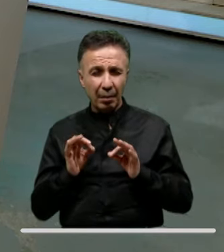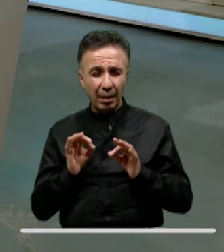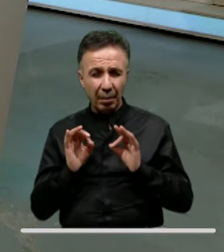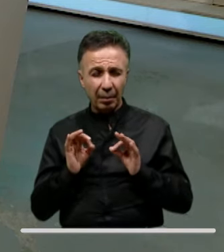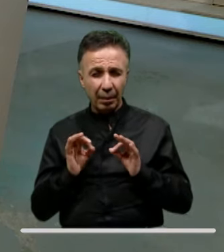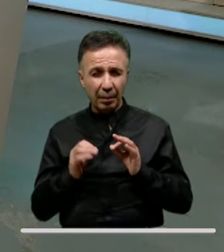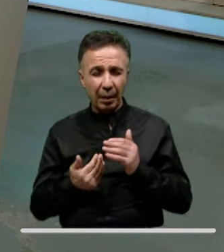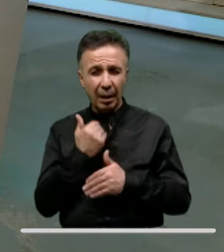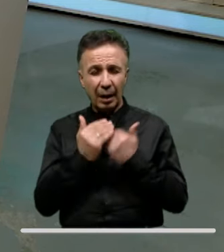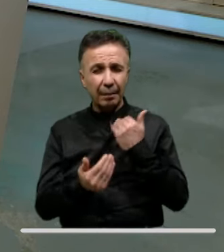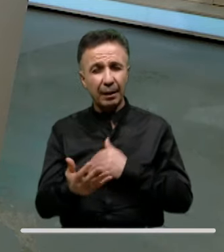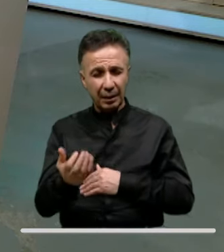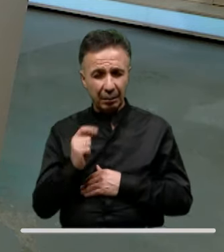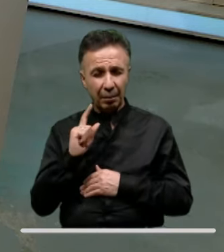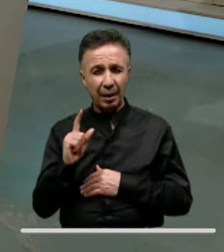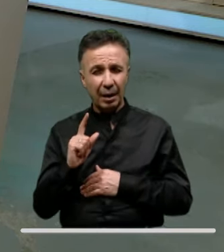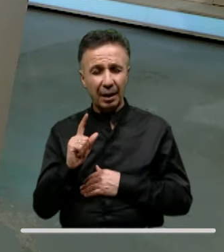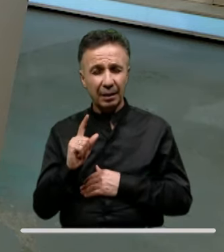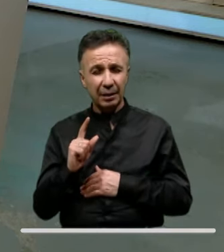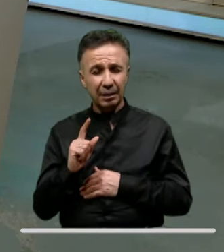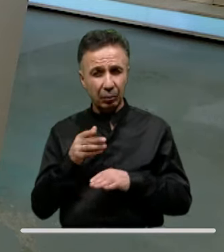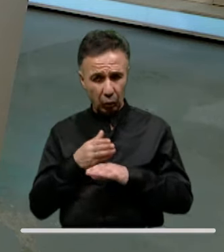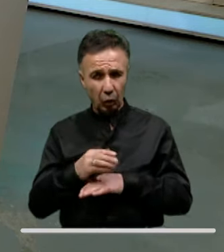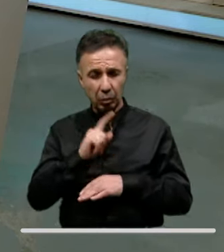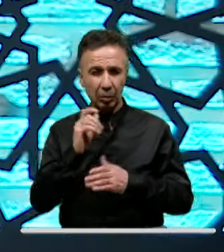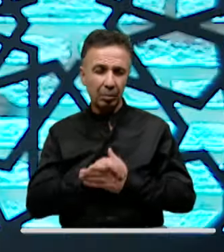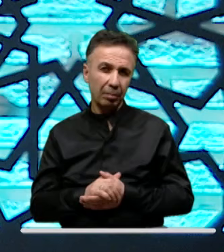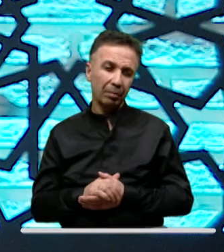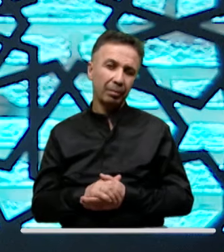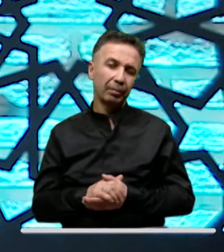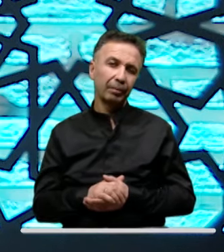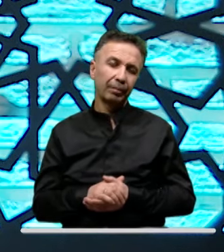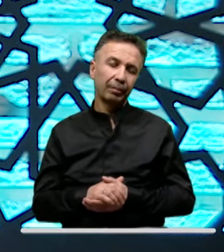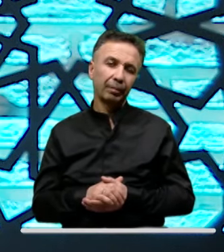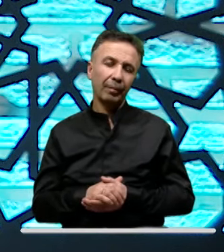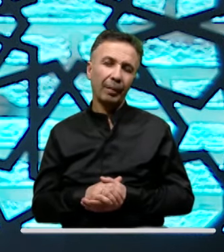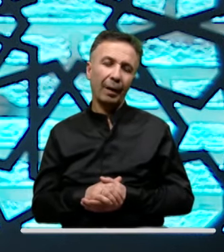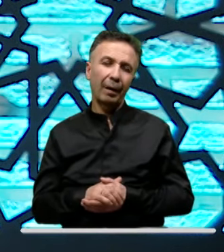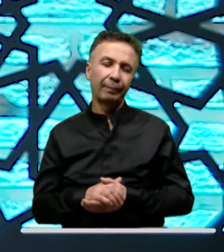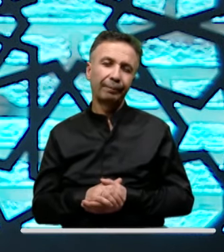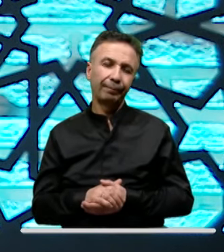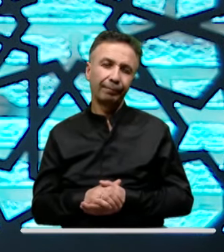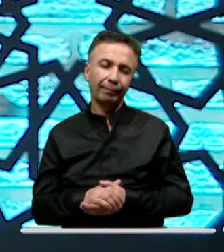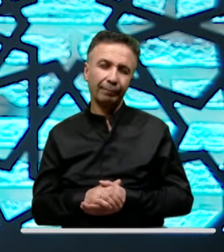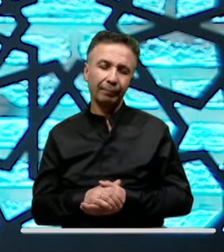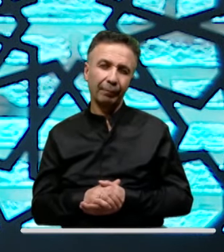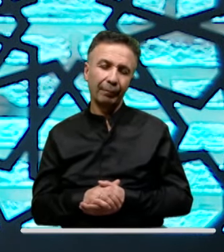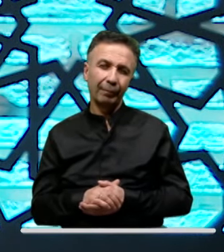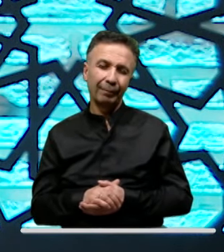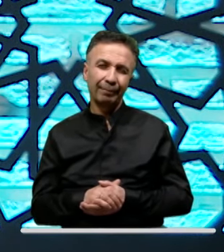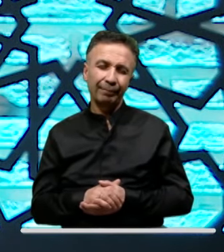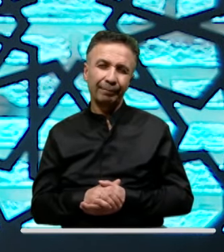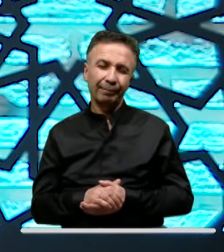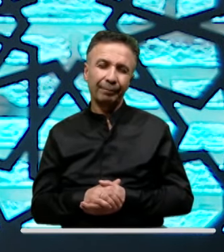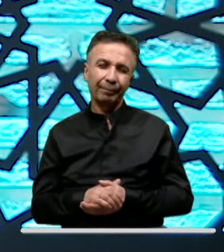lazım. Her namazda bir sakıncası var mıdır? Hanife abi soralım. Cenab-ı Allah sana hayırlı şifalar versin.